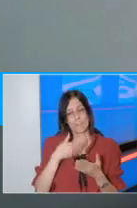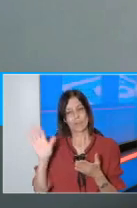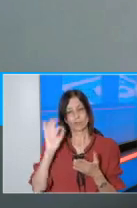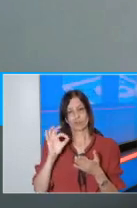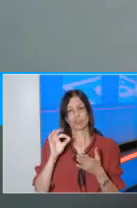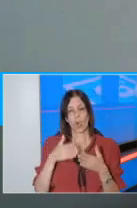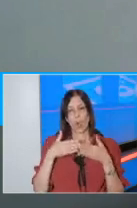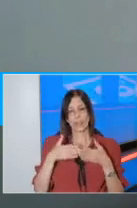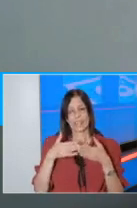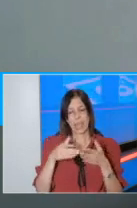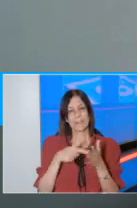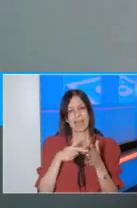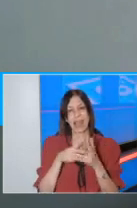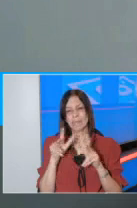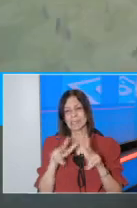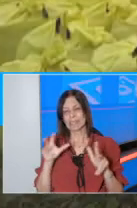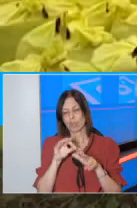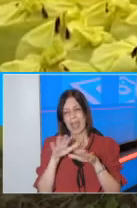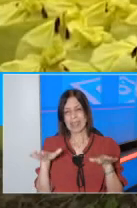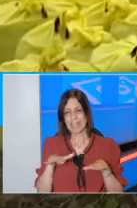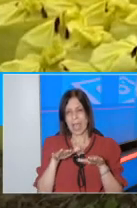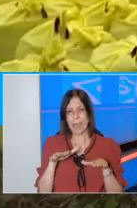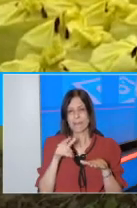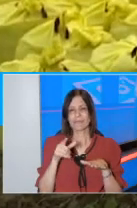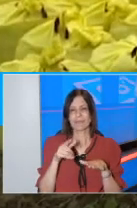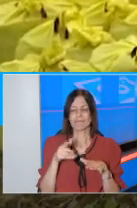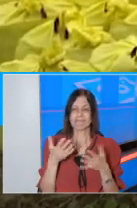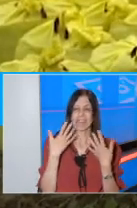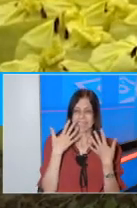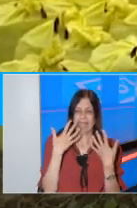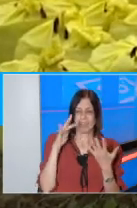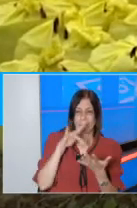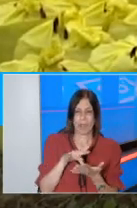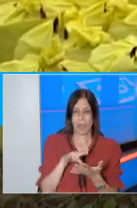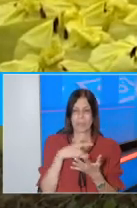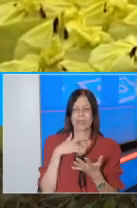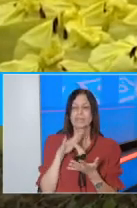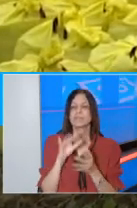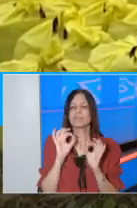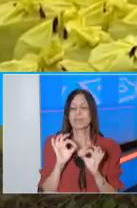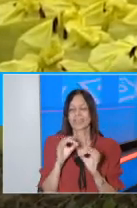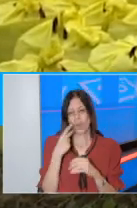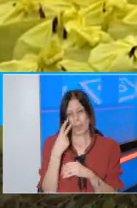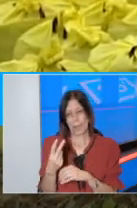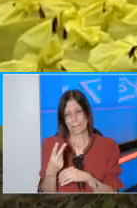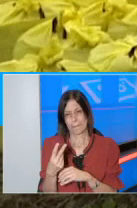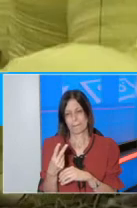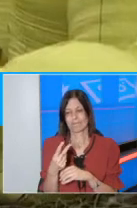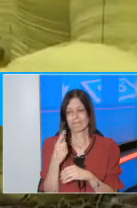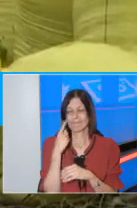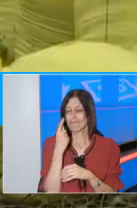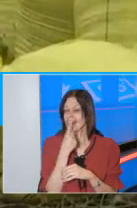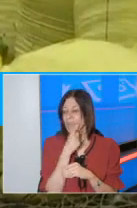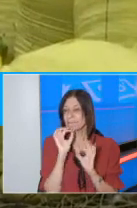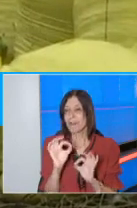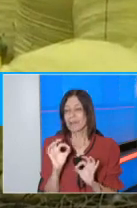בגלל מצב הים ומזג האוויר במקום. זאת אומרת, אנחנו נמצאים באמת, רואים נגד עינינו